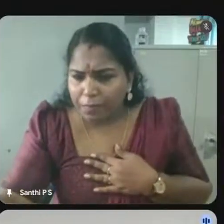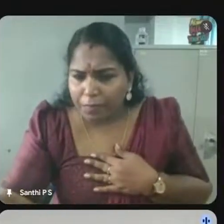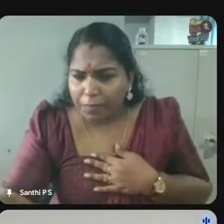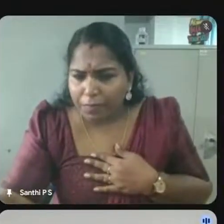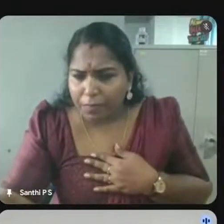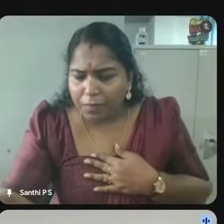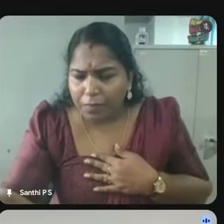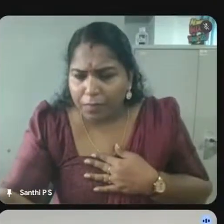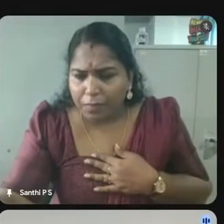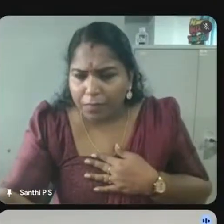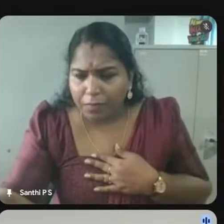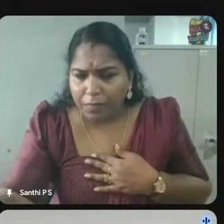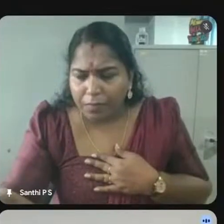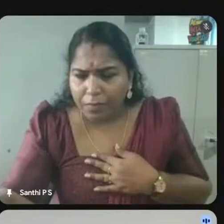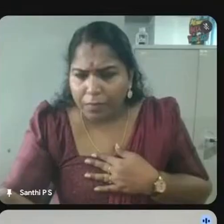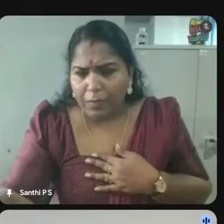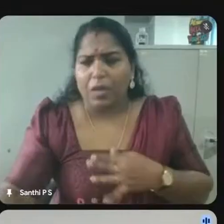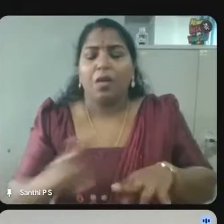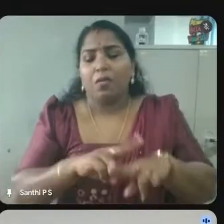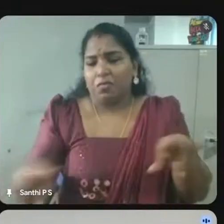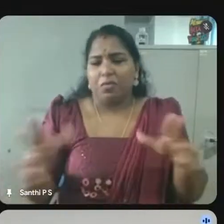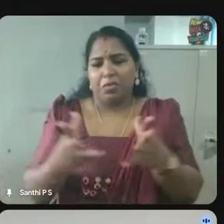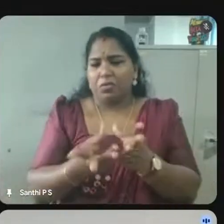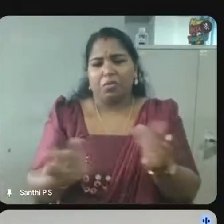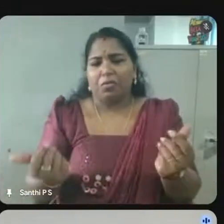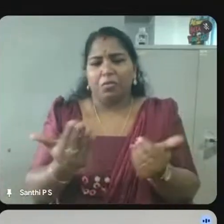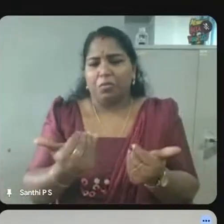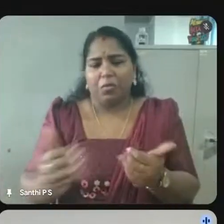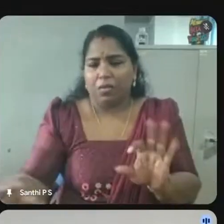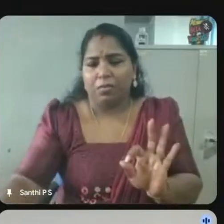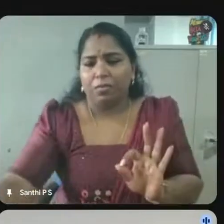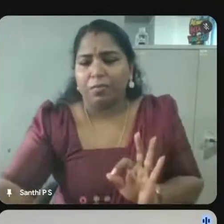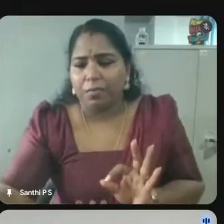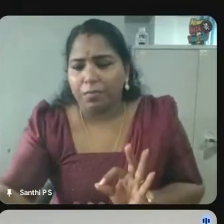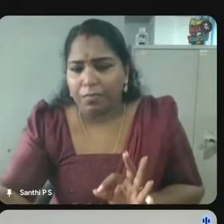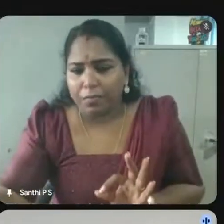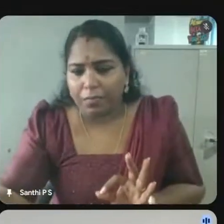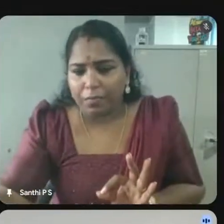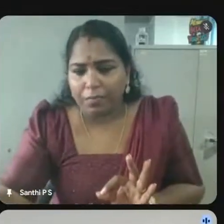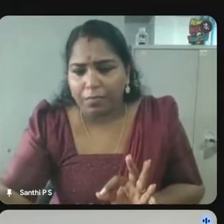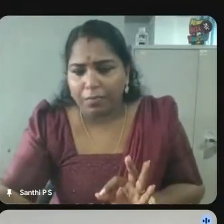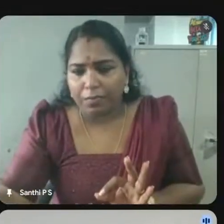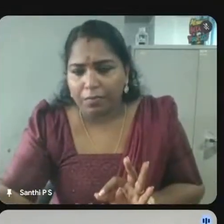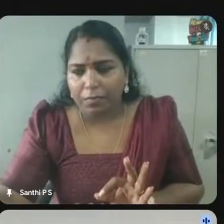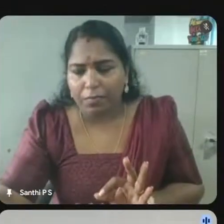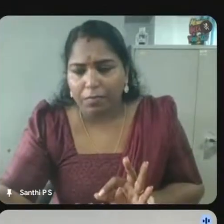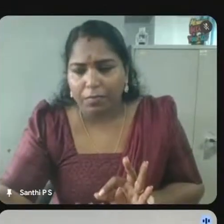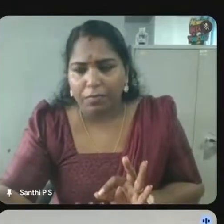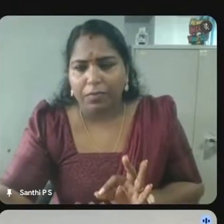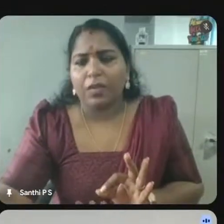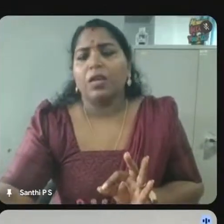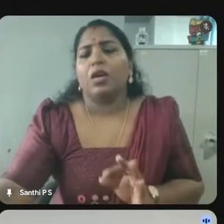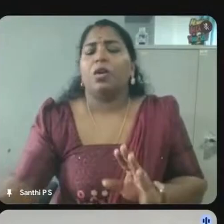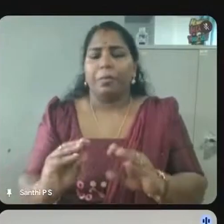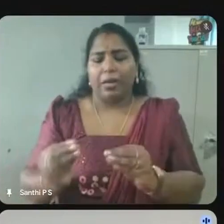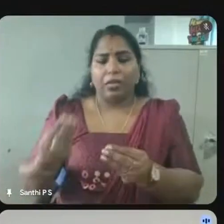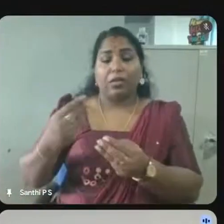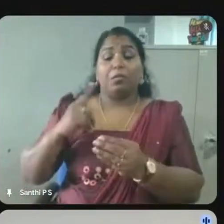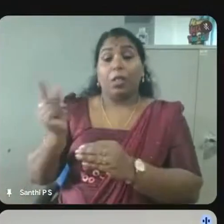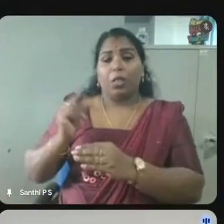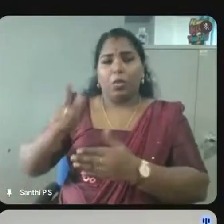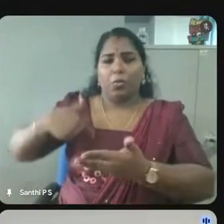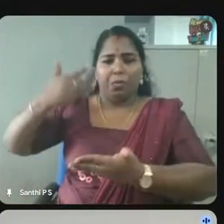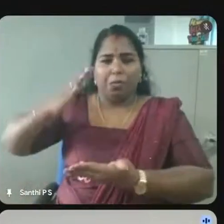കംപ്ലീറ്റ് ആയിട്ട് നമുക്കത് മാറ്റാൻ പറ്റാത്ത ഒരു കണ്ടീഷനാണ് റെറ്റിനൈറ്റിസ് പിഗ്മെന്റോസ. അതുകൊണ്ടാണ് നമ്മൾ ഈ കൺസാഗ്വിനസ് മാരേജ് അവോയ്ഡ് ചെയ്യാൻ പറയുന്നത്. സോ